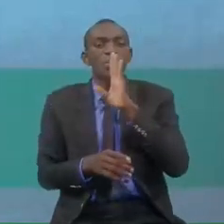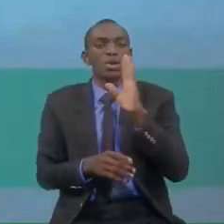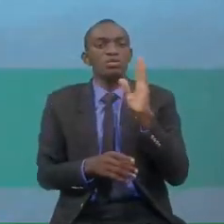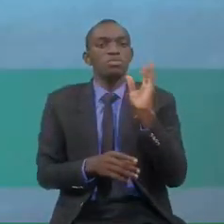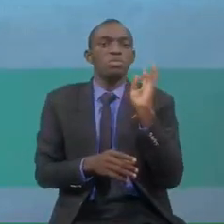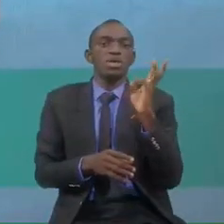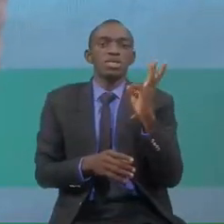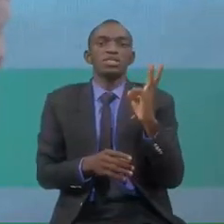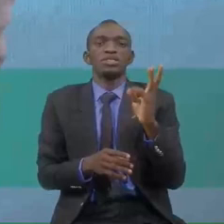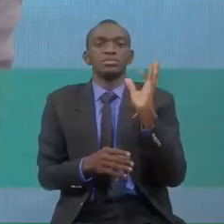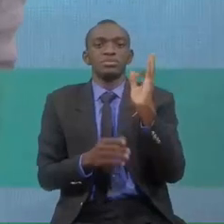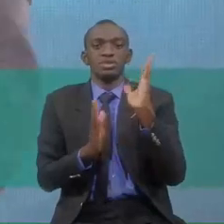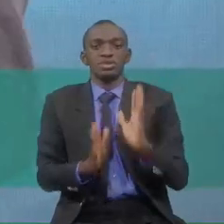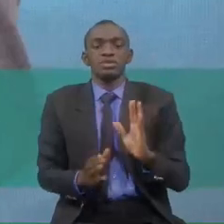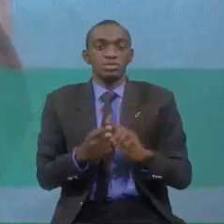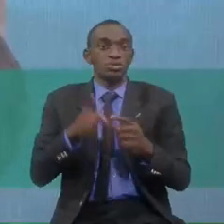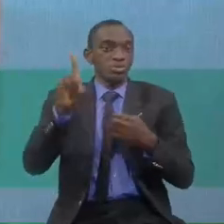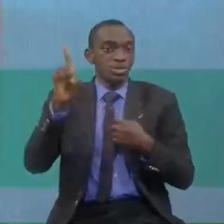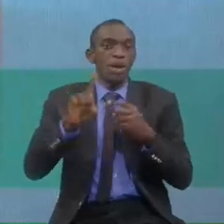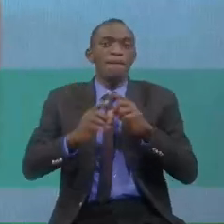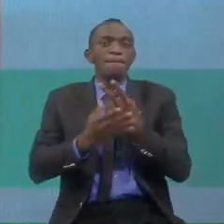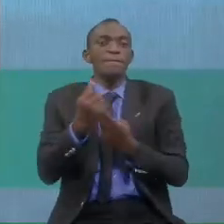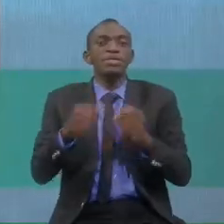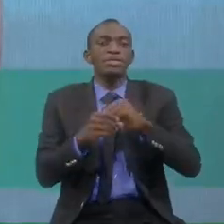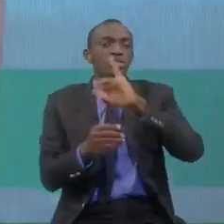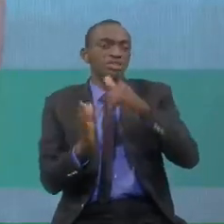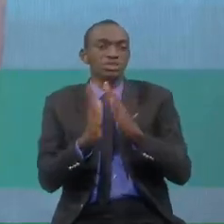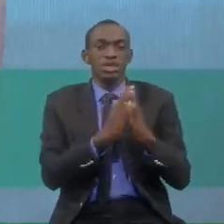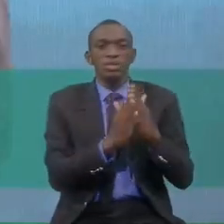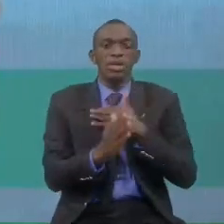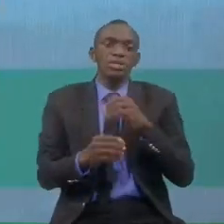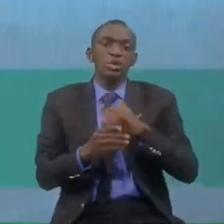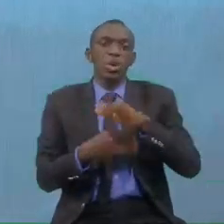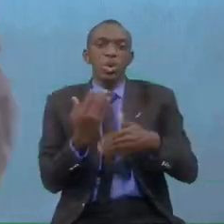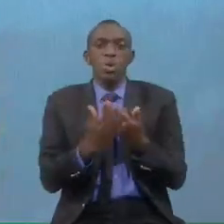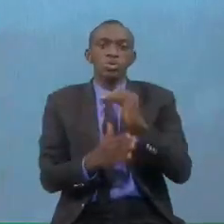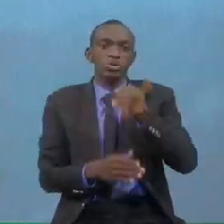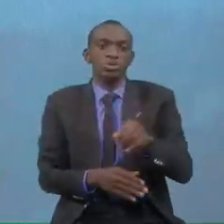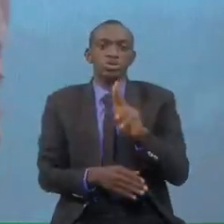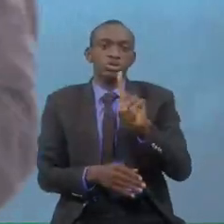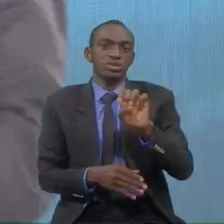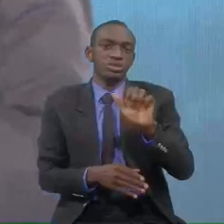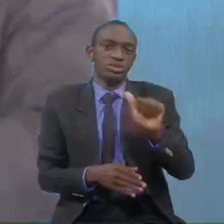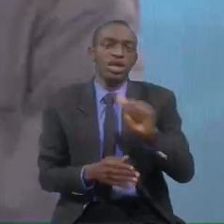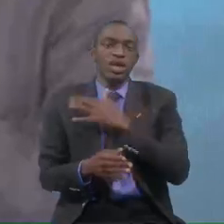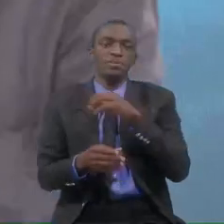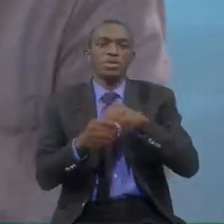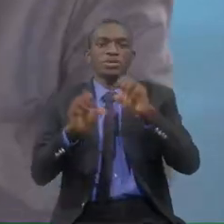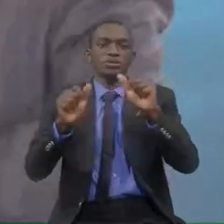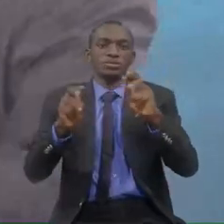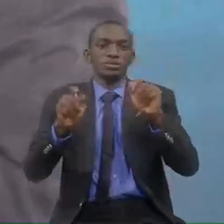mes témoins à Jérusalem, dans toute la Judée, dans la Samarie et